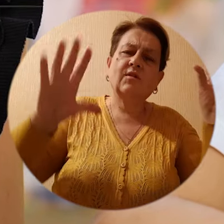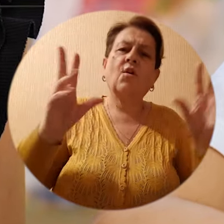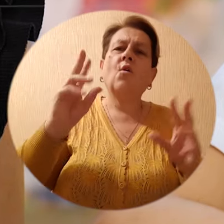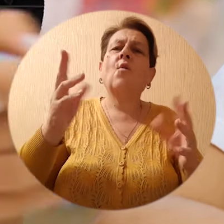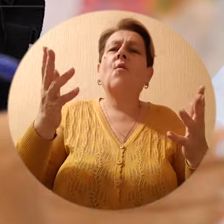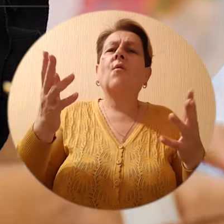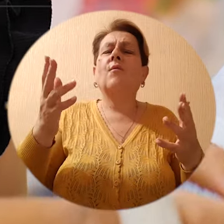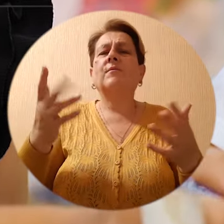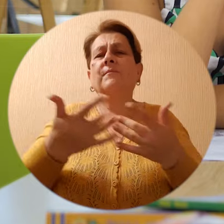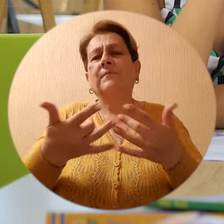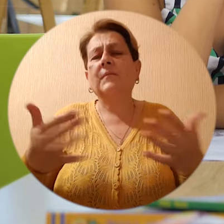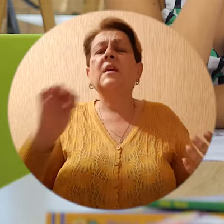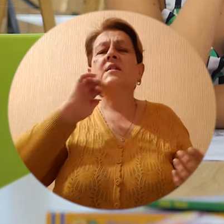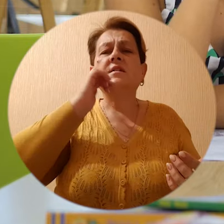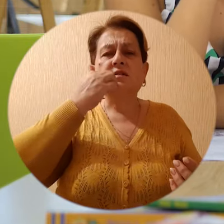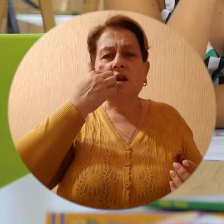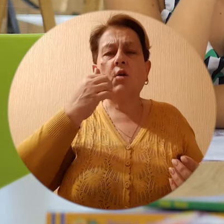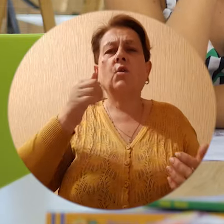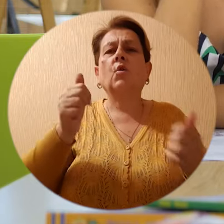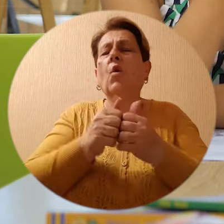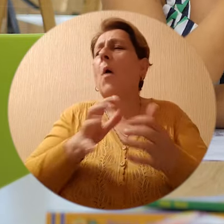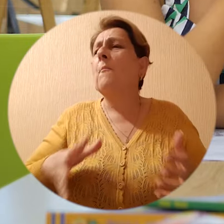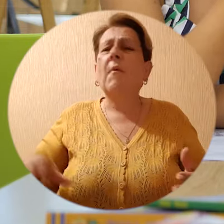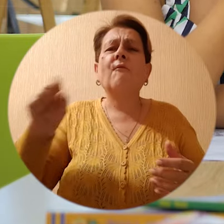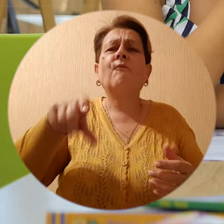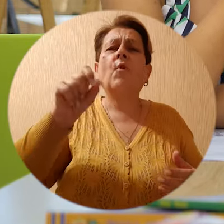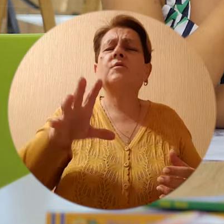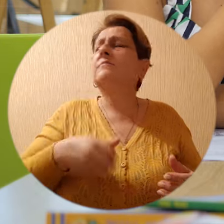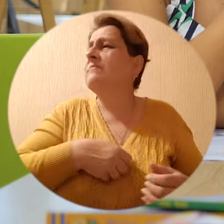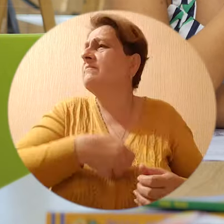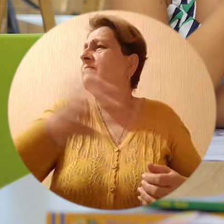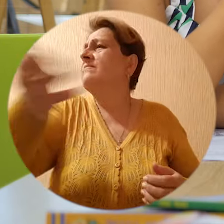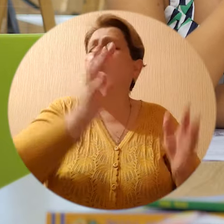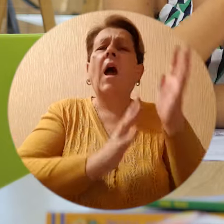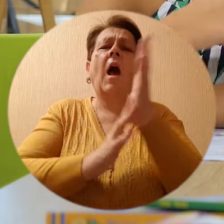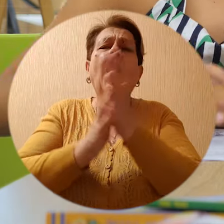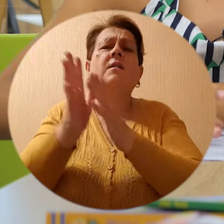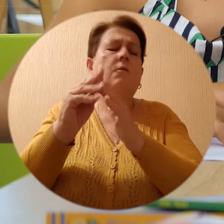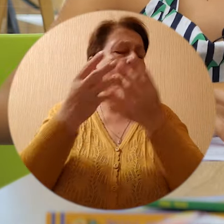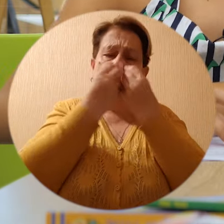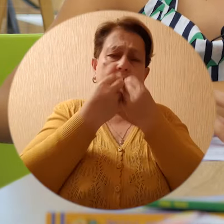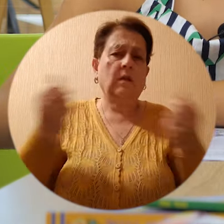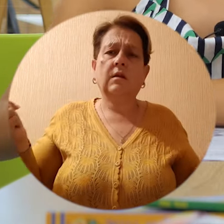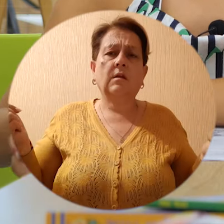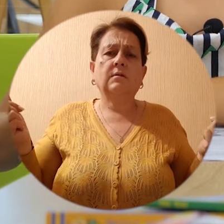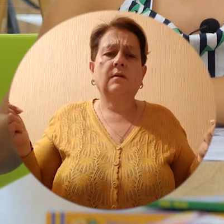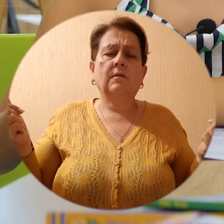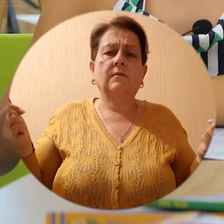ու կաղամախիները։ Ծերունին կողովի ամբողջ ոսկին ցրեց անտառում և